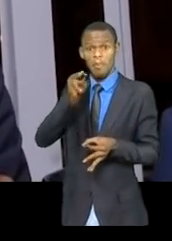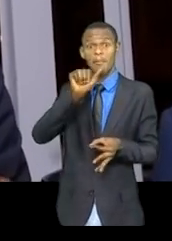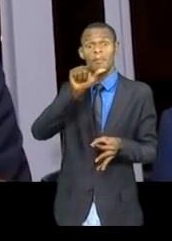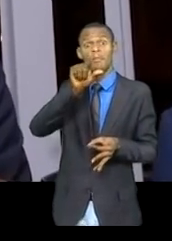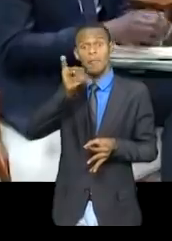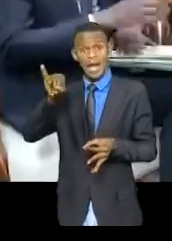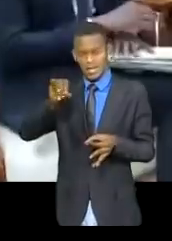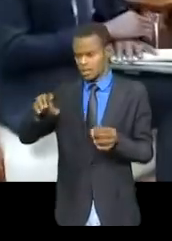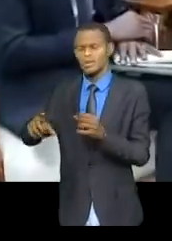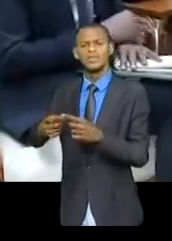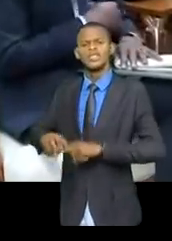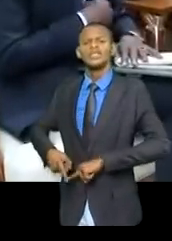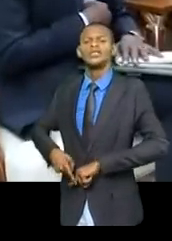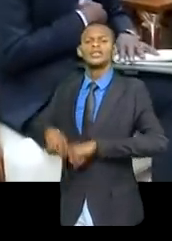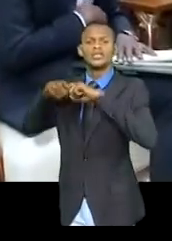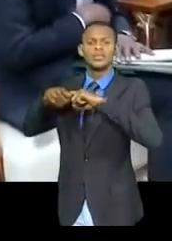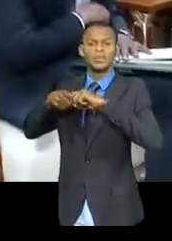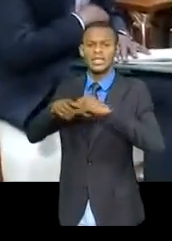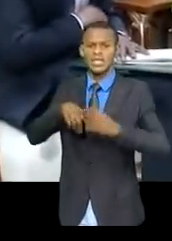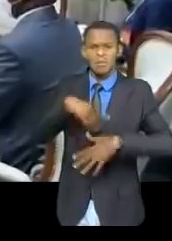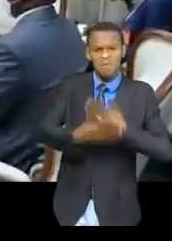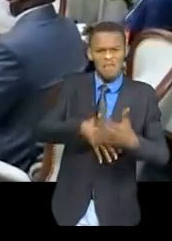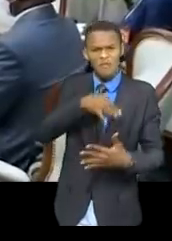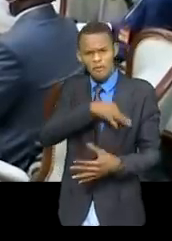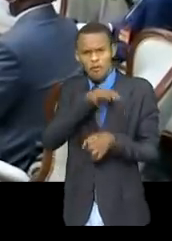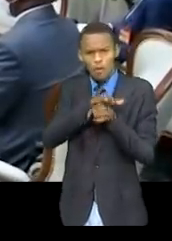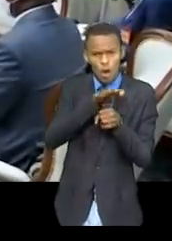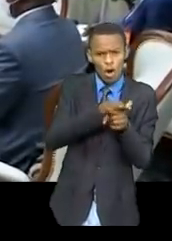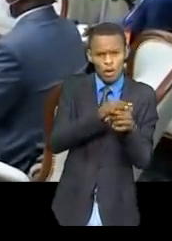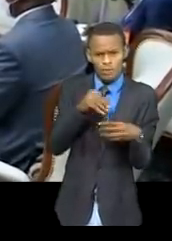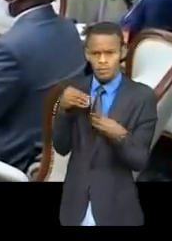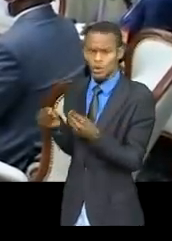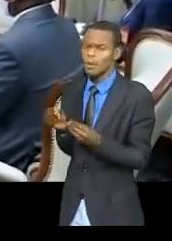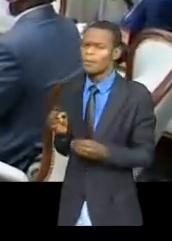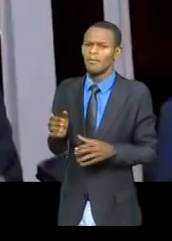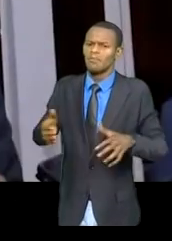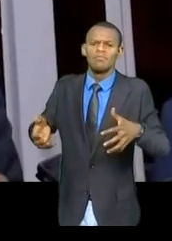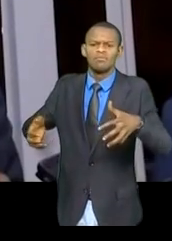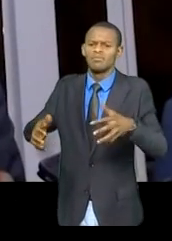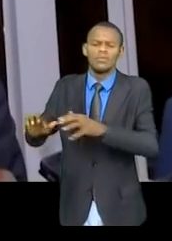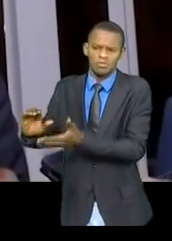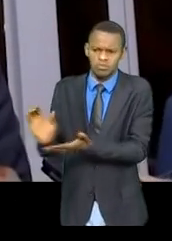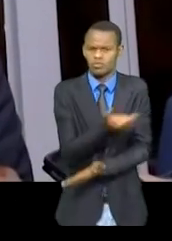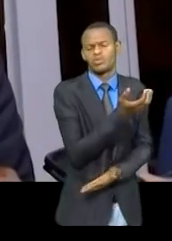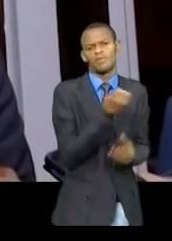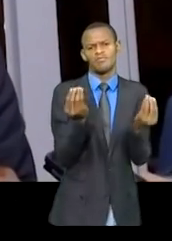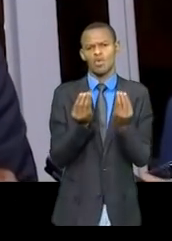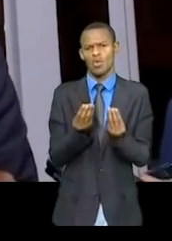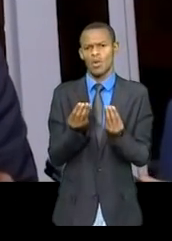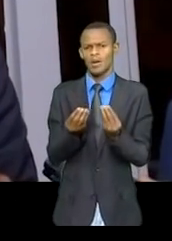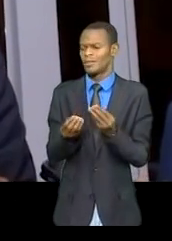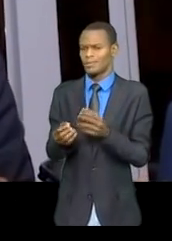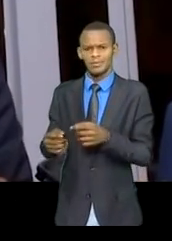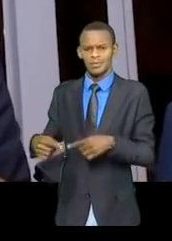africaine. Il nous appartenait, en tant qu'aîné du président Goïta, que nous venions en mission en son